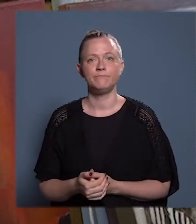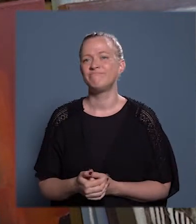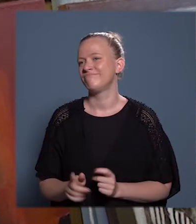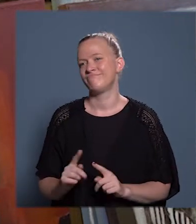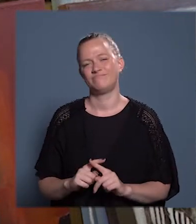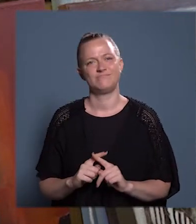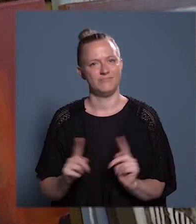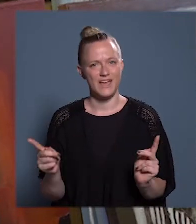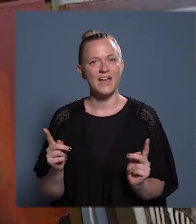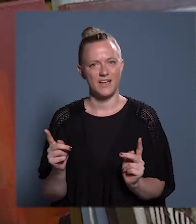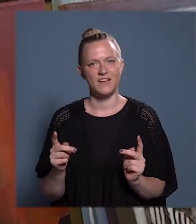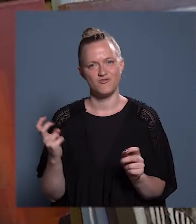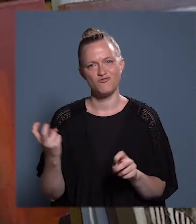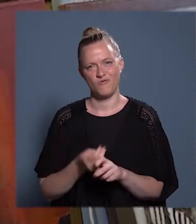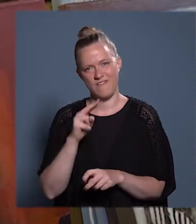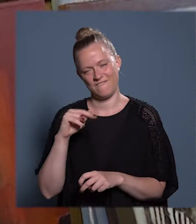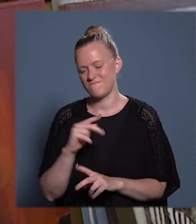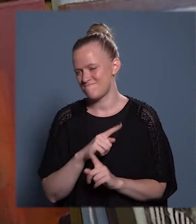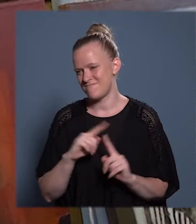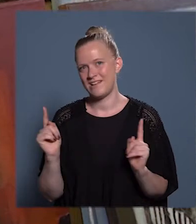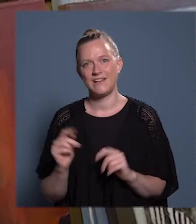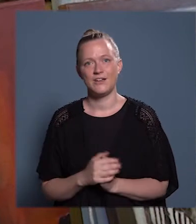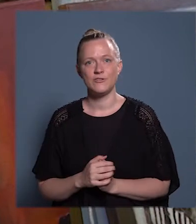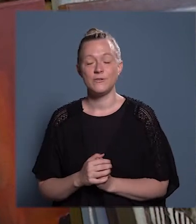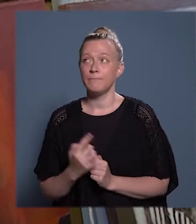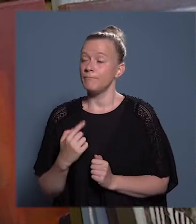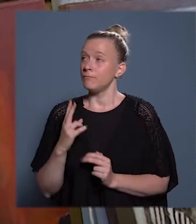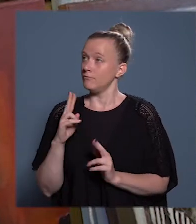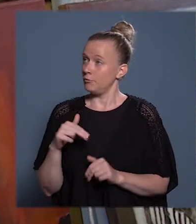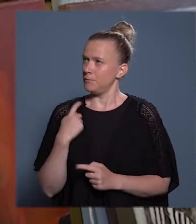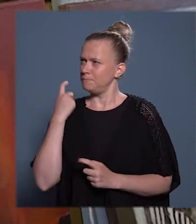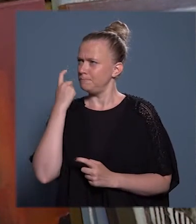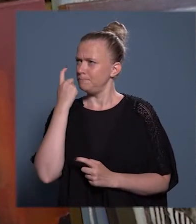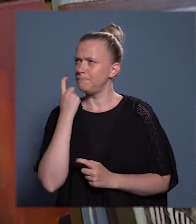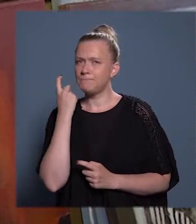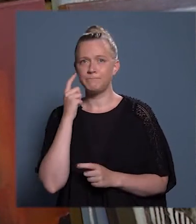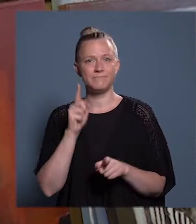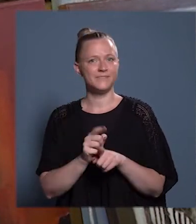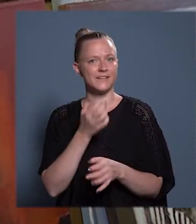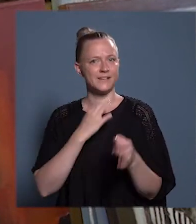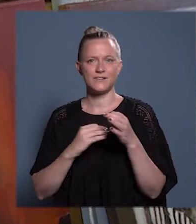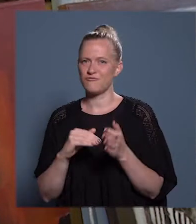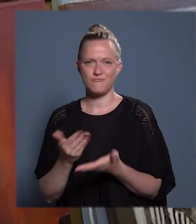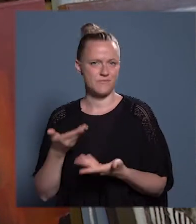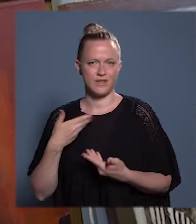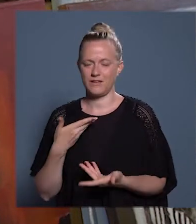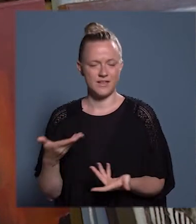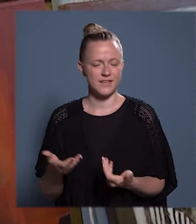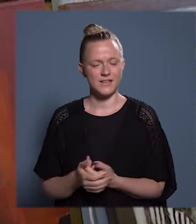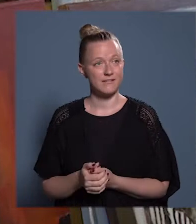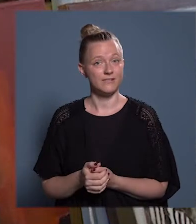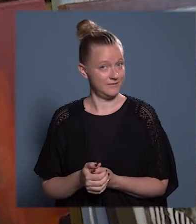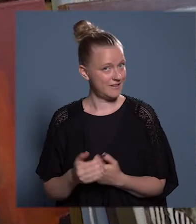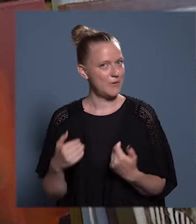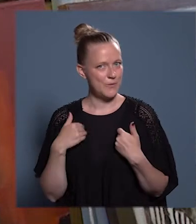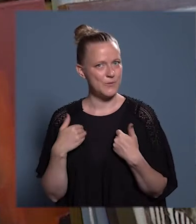más. Hát most egy pillanatra tényleg elgondolkoztam, mert ilyen kérdést még nem kaptam, de nagyon